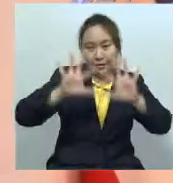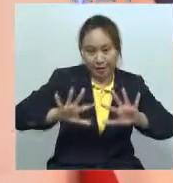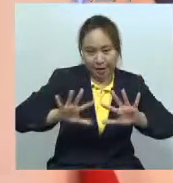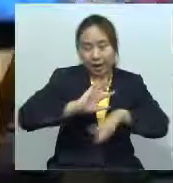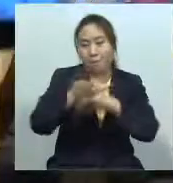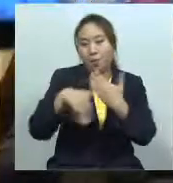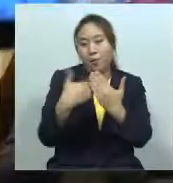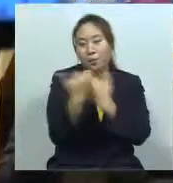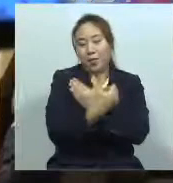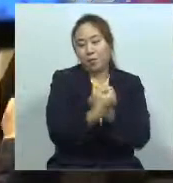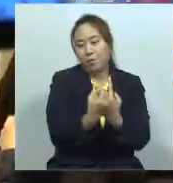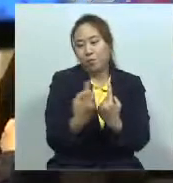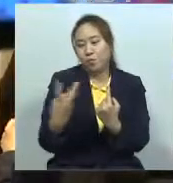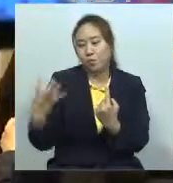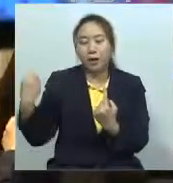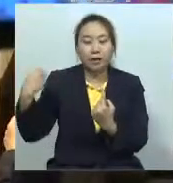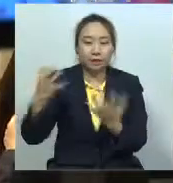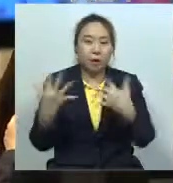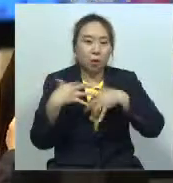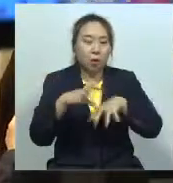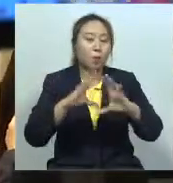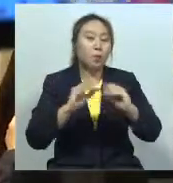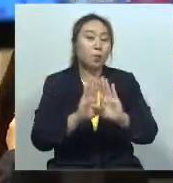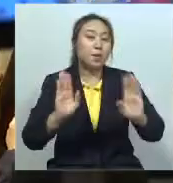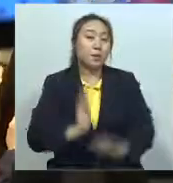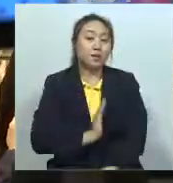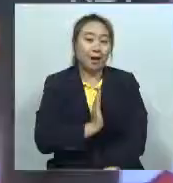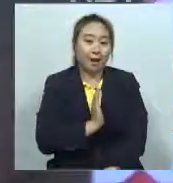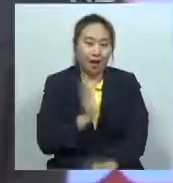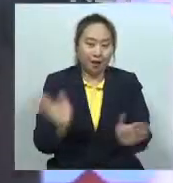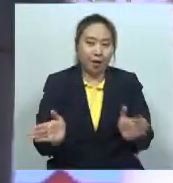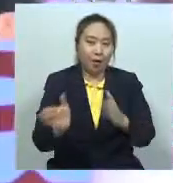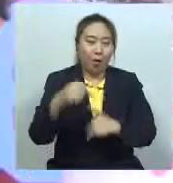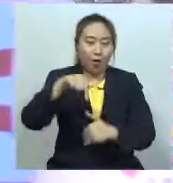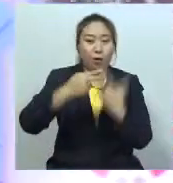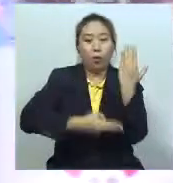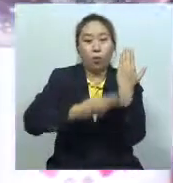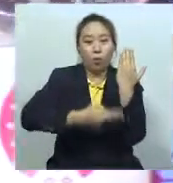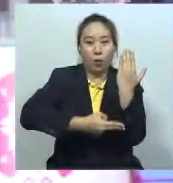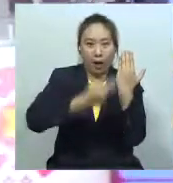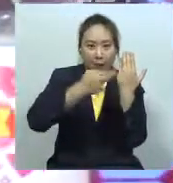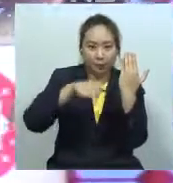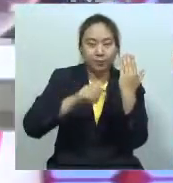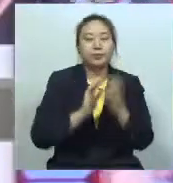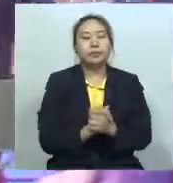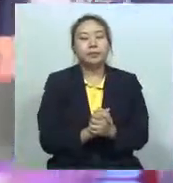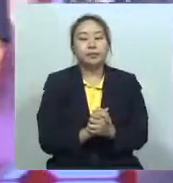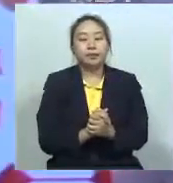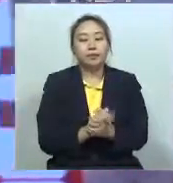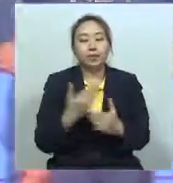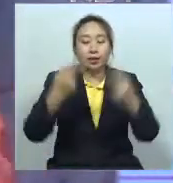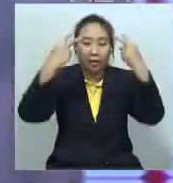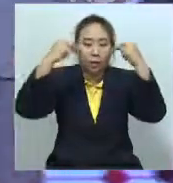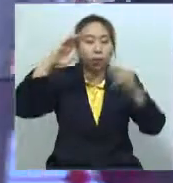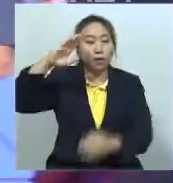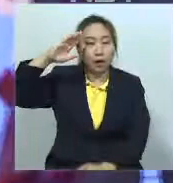10ประเทศได้เข้าร่วมในพิธีเปิดการประชุมอย่างเป็นทางการที่ห้องคริสตัลฮอลล์โรงแรมดีแอทินีกรุงเทพโดยพลเอกประยุทธ์จันทร์